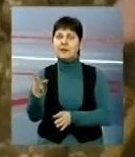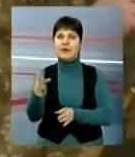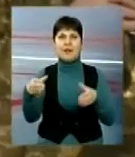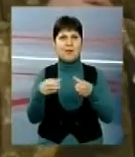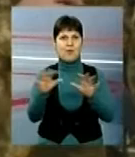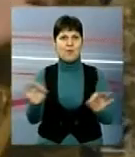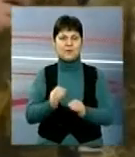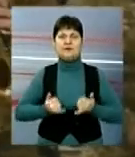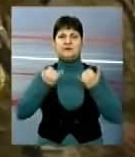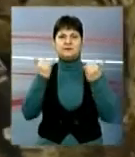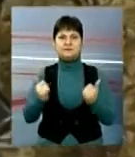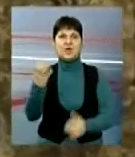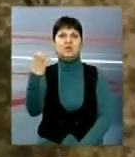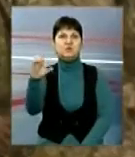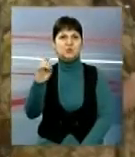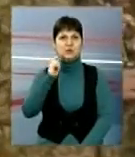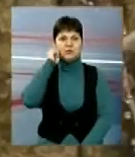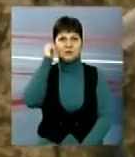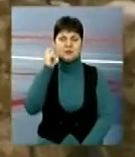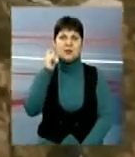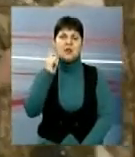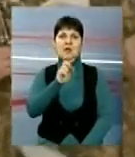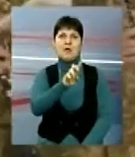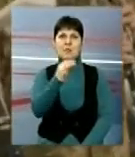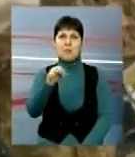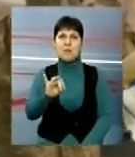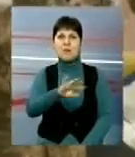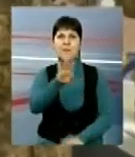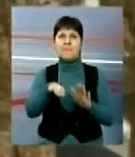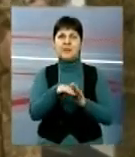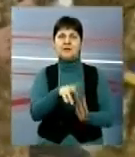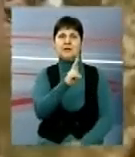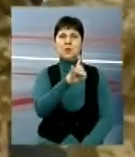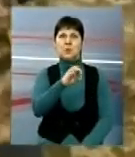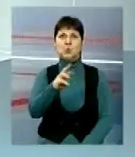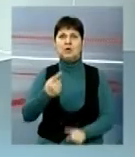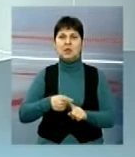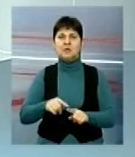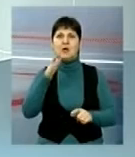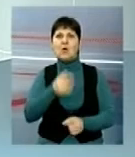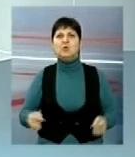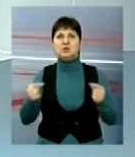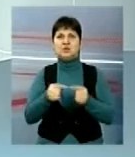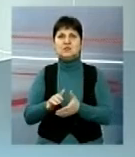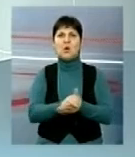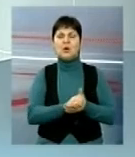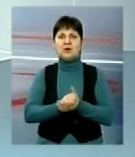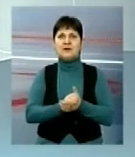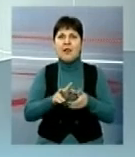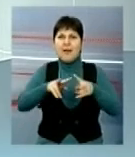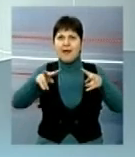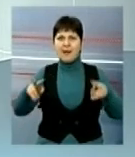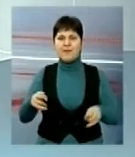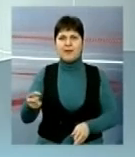композицій на честь відзначення 100-ї річниці бою під Крутами. Подібні акції військові одночасно організували у декількох областях.